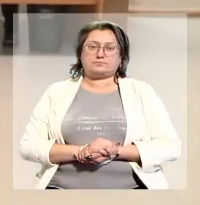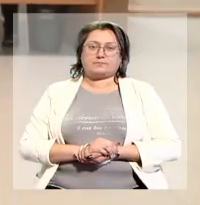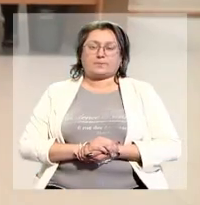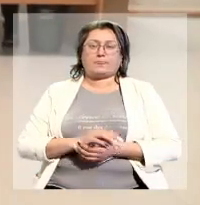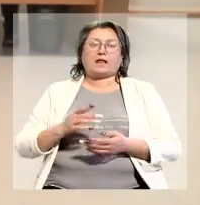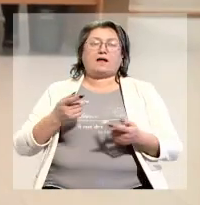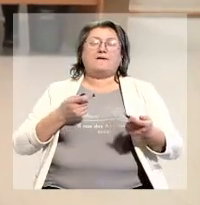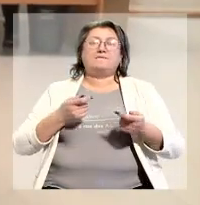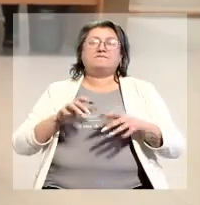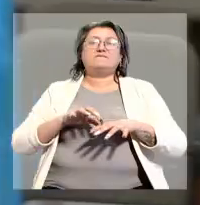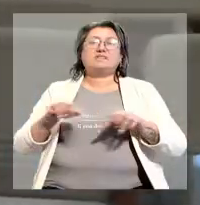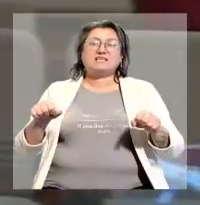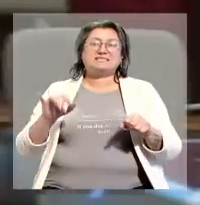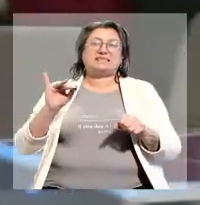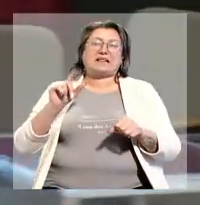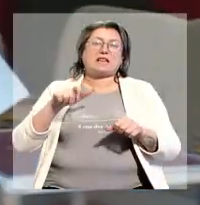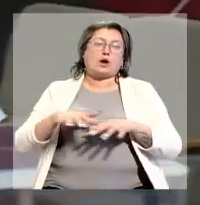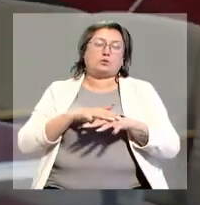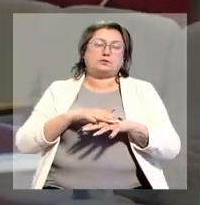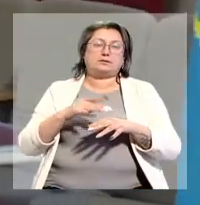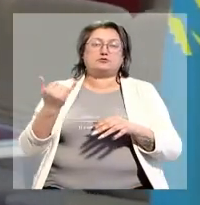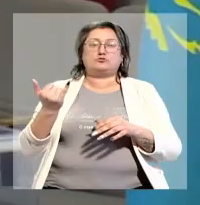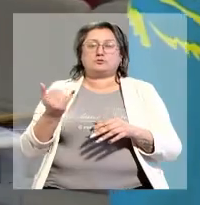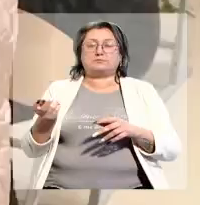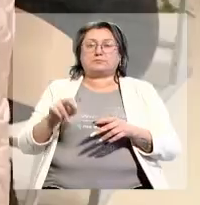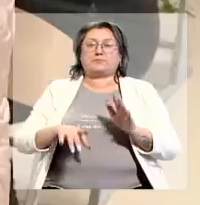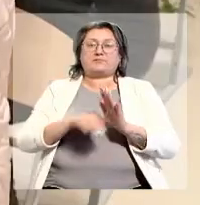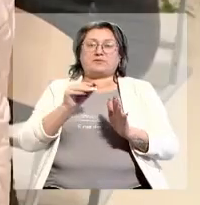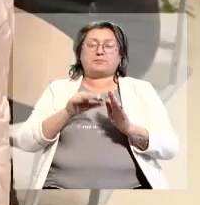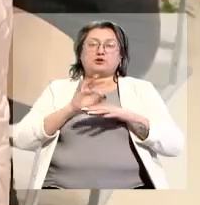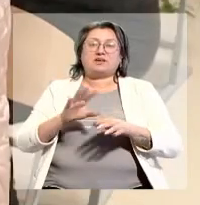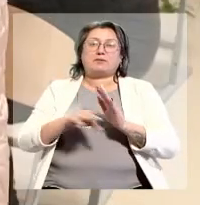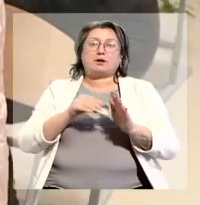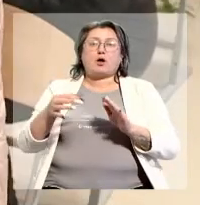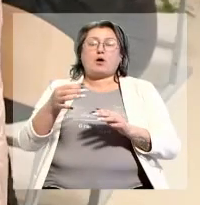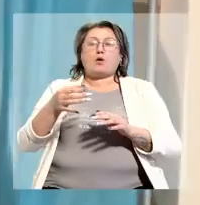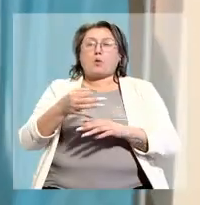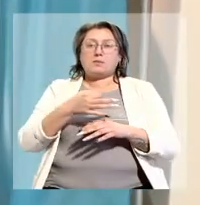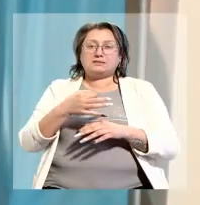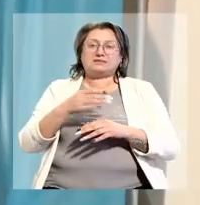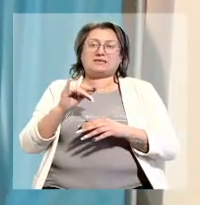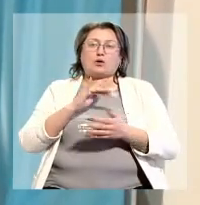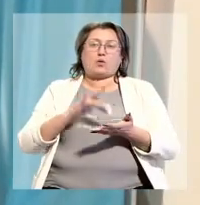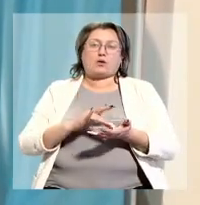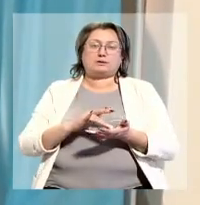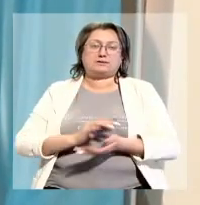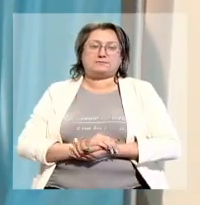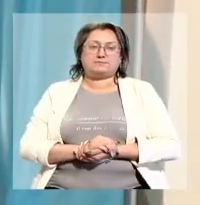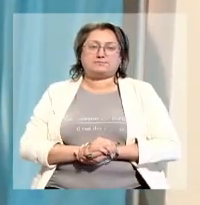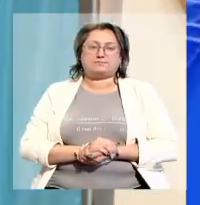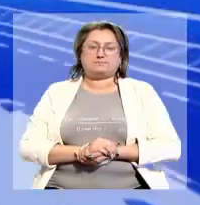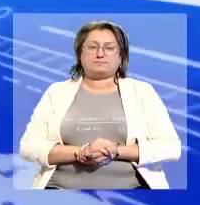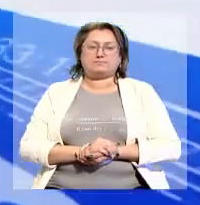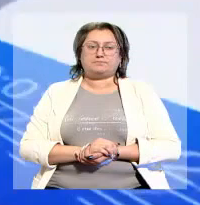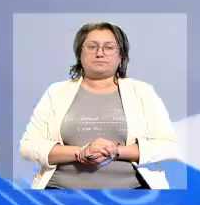Билік пен бұқара. Ел тарихында алғаш рет аудандар мен облыстық маңызы бар қалалар әкімдерінің сайлауы өтті.